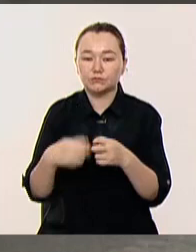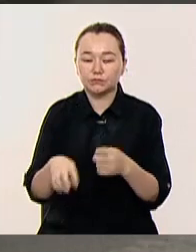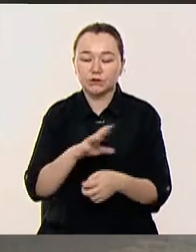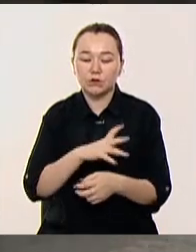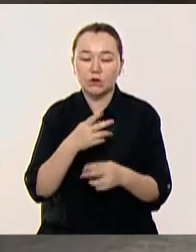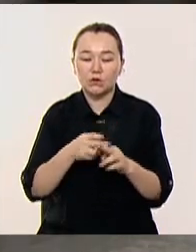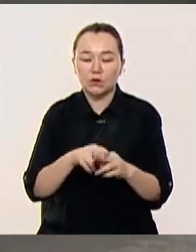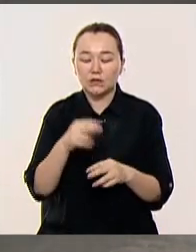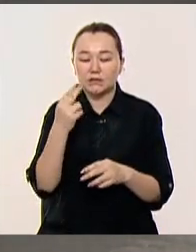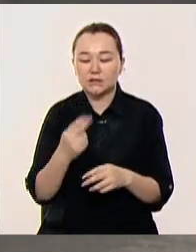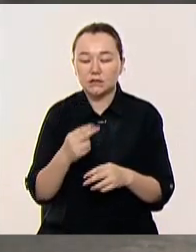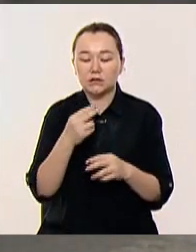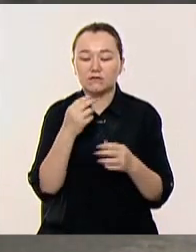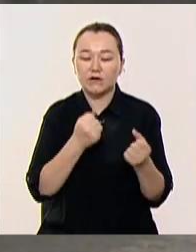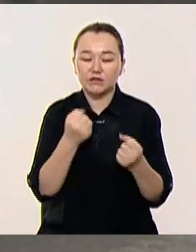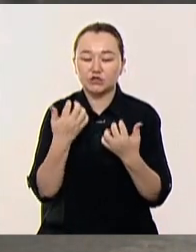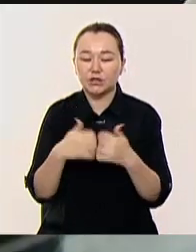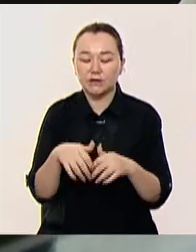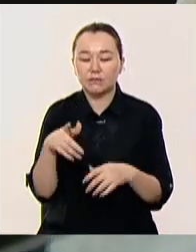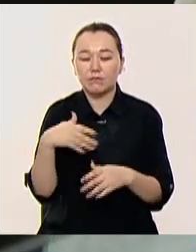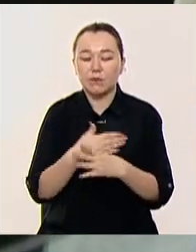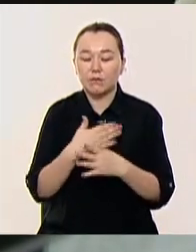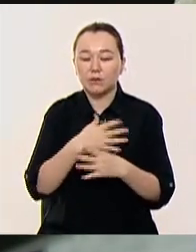уцелели, водители считают бесполезными.